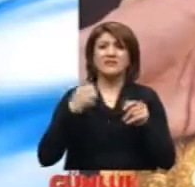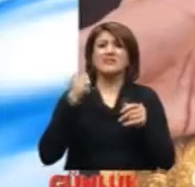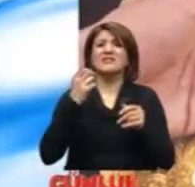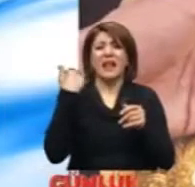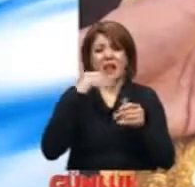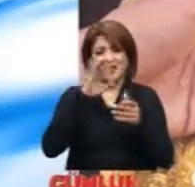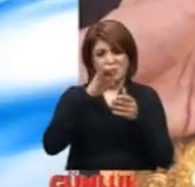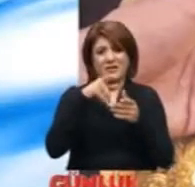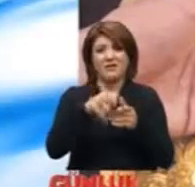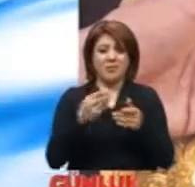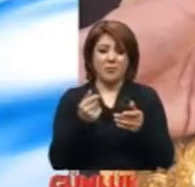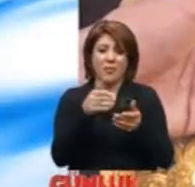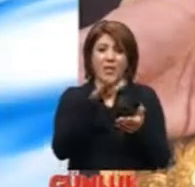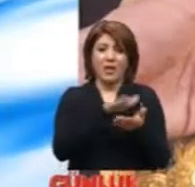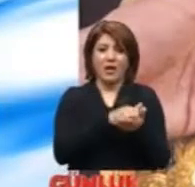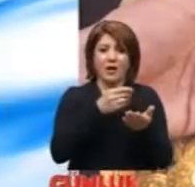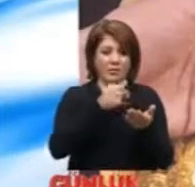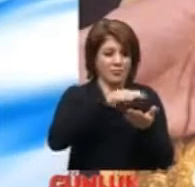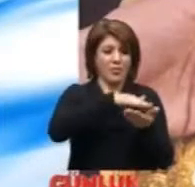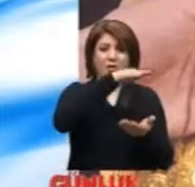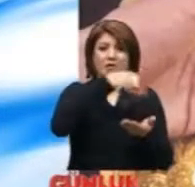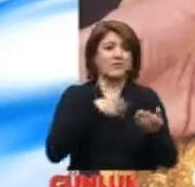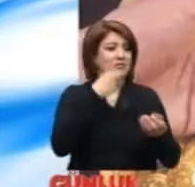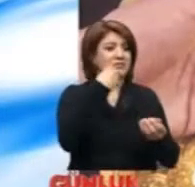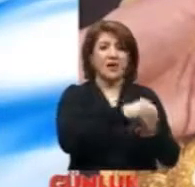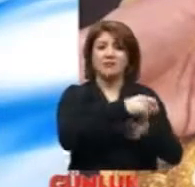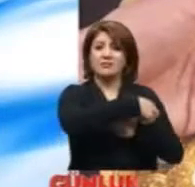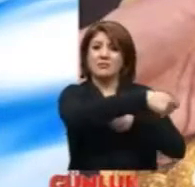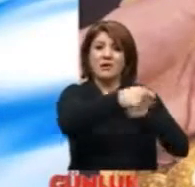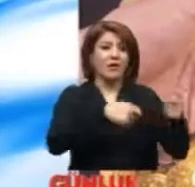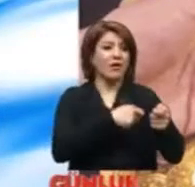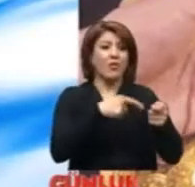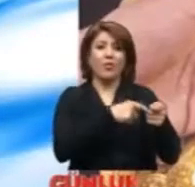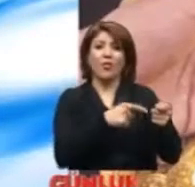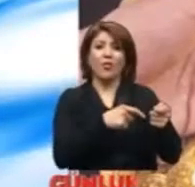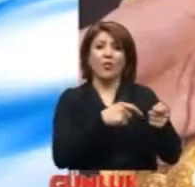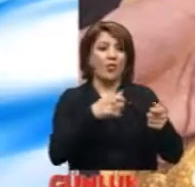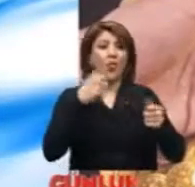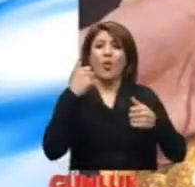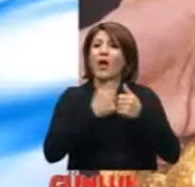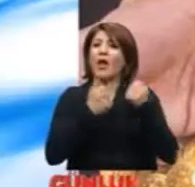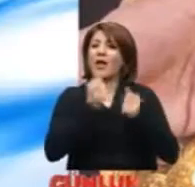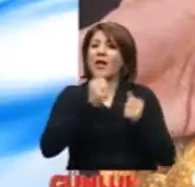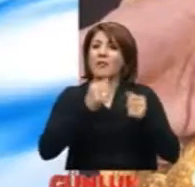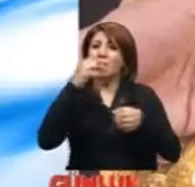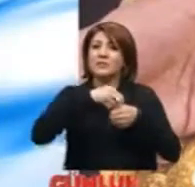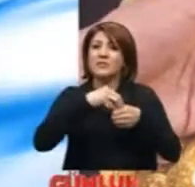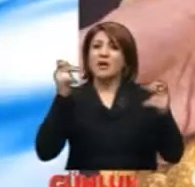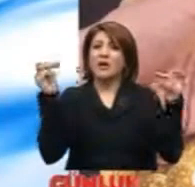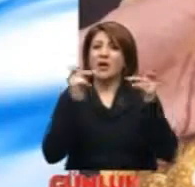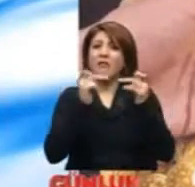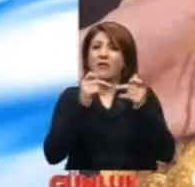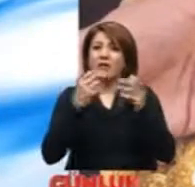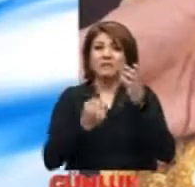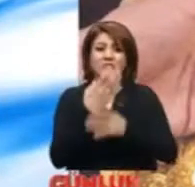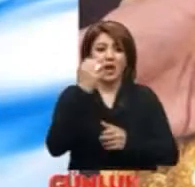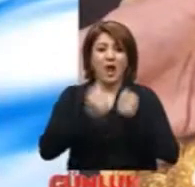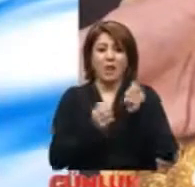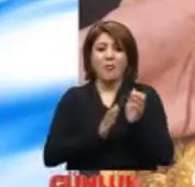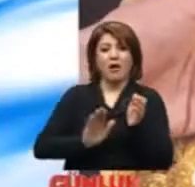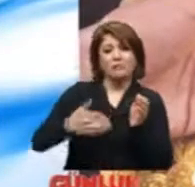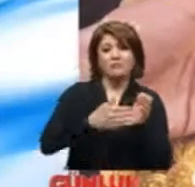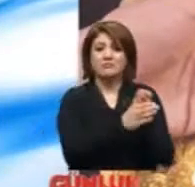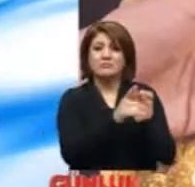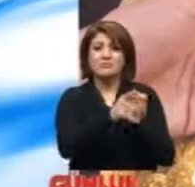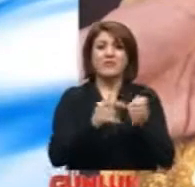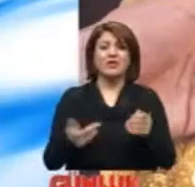para desteleriyle bu altınları satın almaya çalışan diğer kişi otomobilin içinde kavga etmeye başlayınca araç yoldan çıktı. Olay